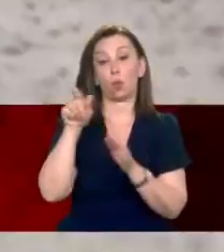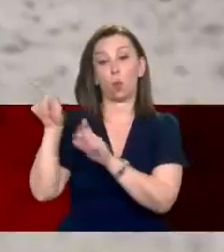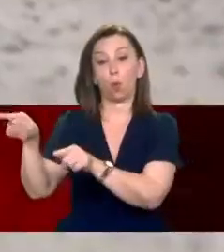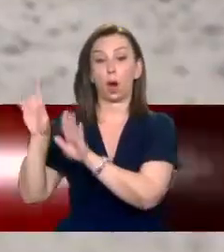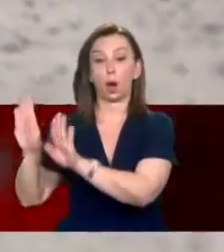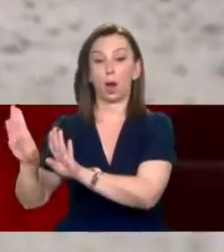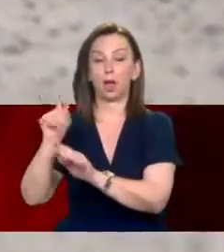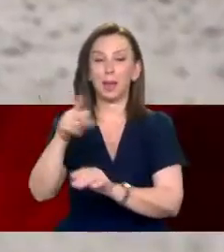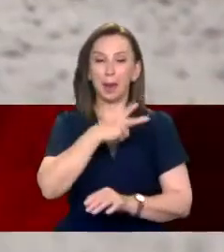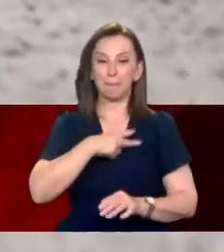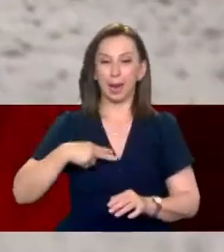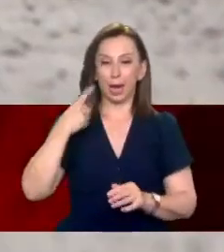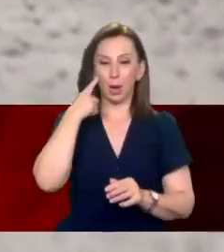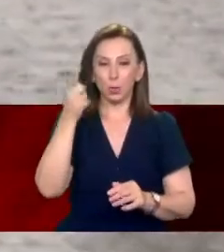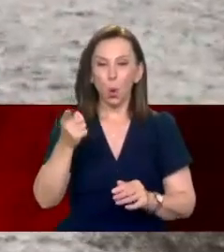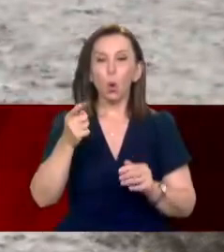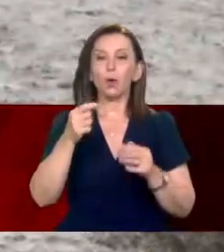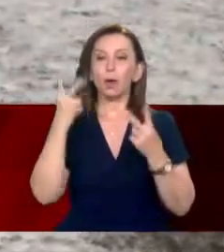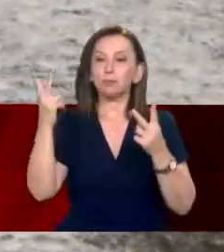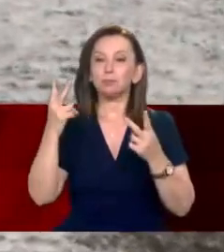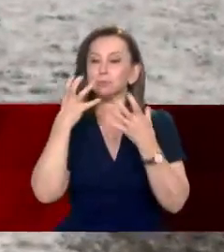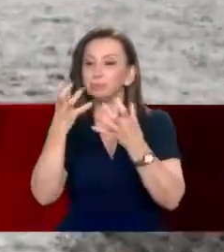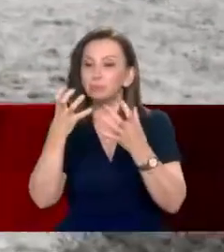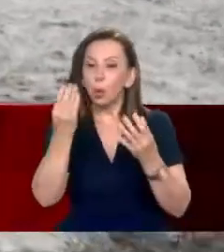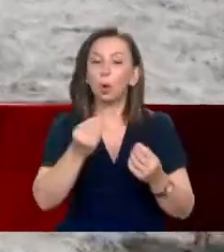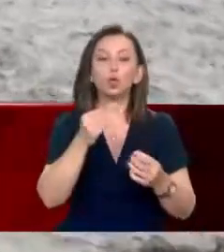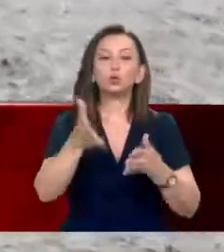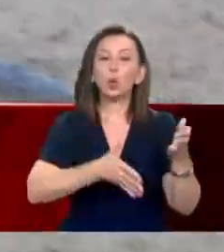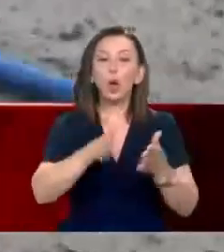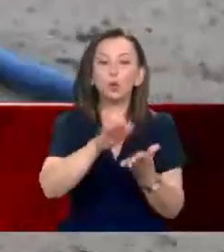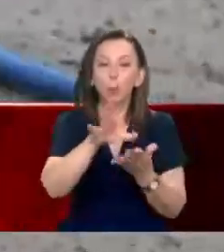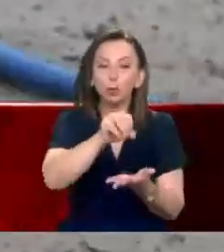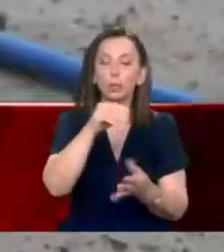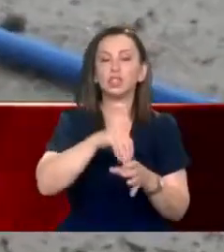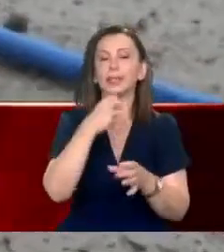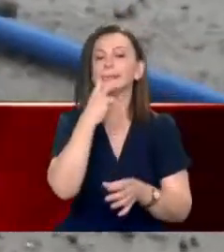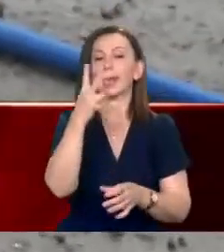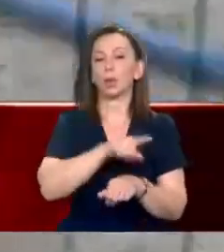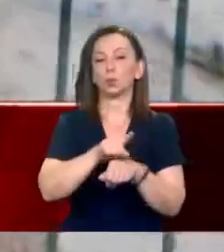Belediyelere sorumluluk bölgelerinde barınaklar yapıp sokak köpeklerini toplamak için 2 yıl süre tanınacak.